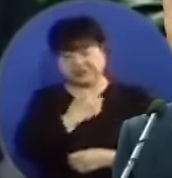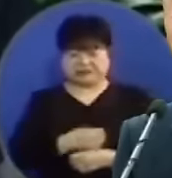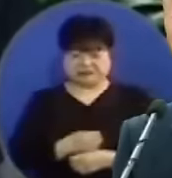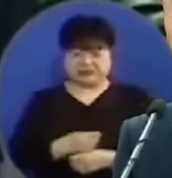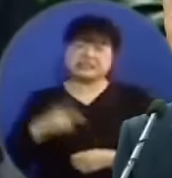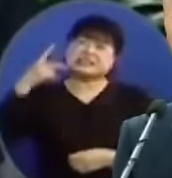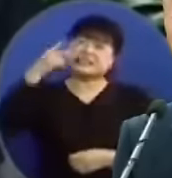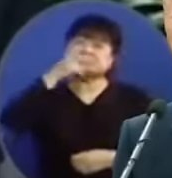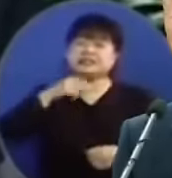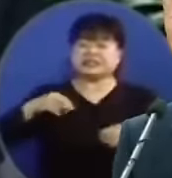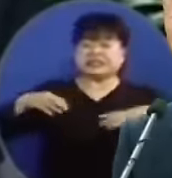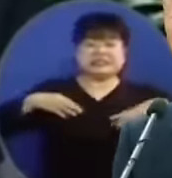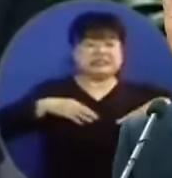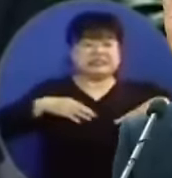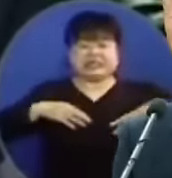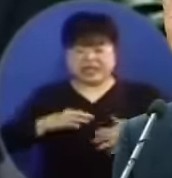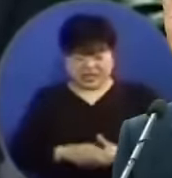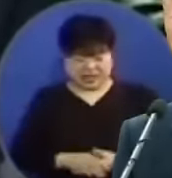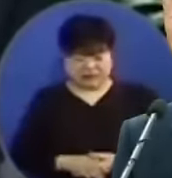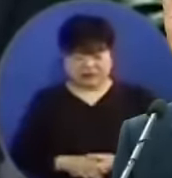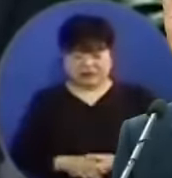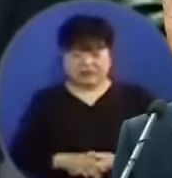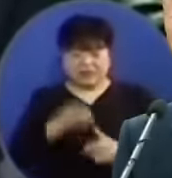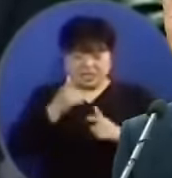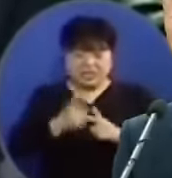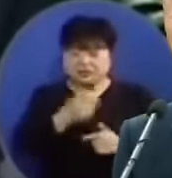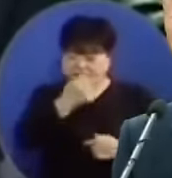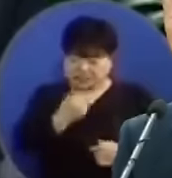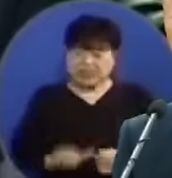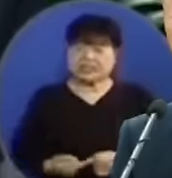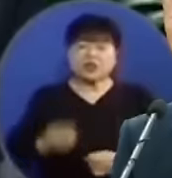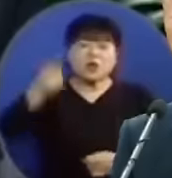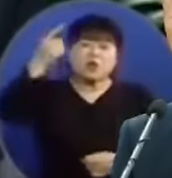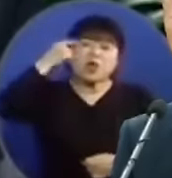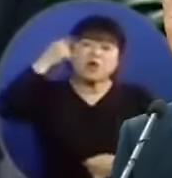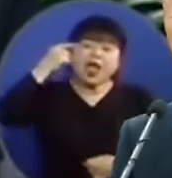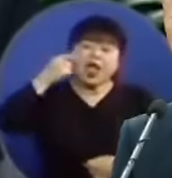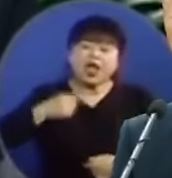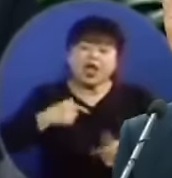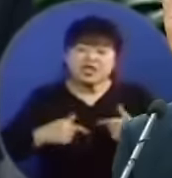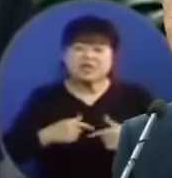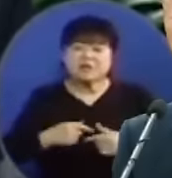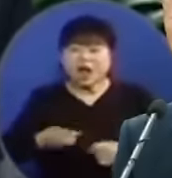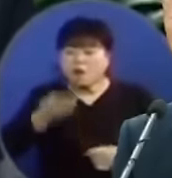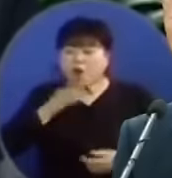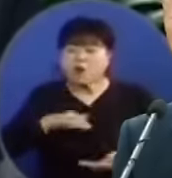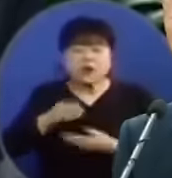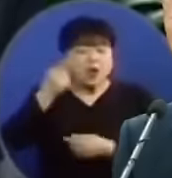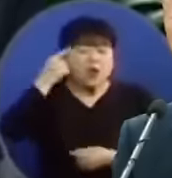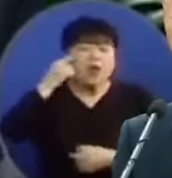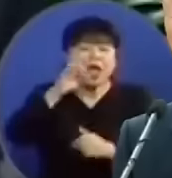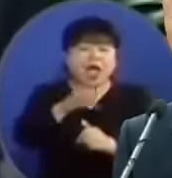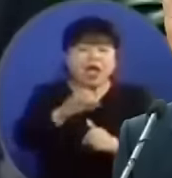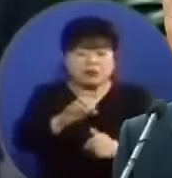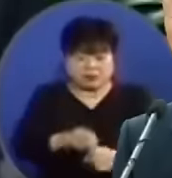해서 너희 왜 예수 제자들 보고 너희들은 왜 기뻐하고 즐거워하고 먹고 놀고